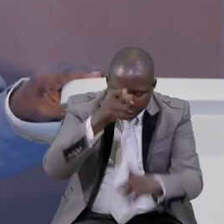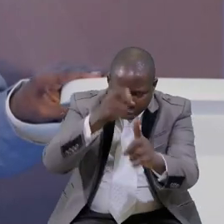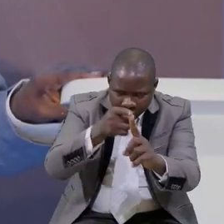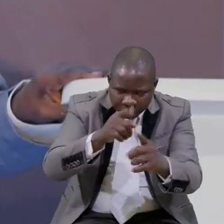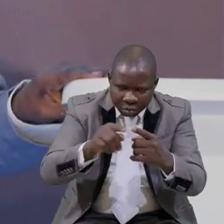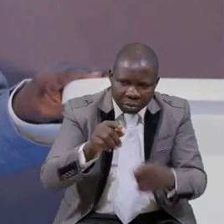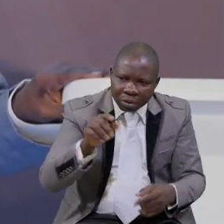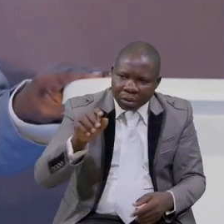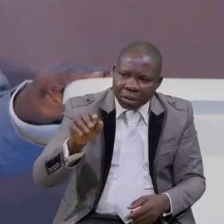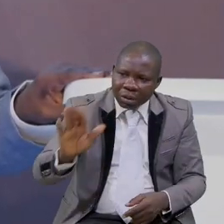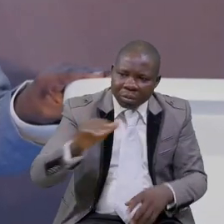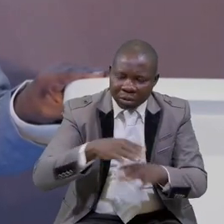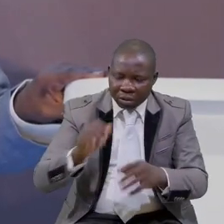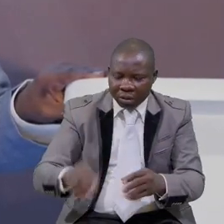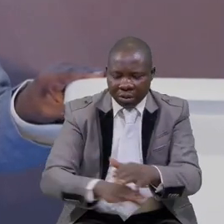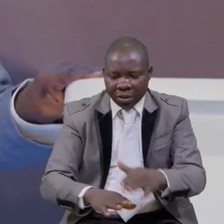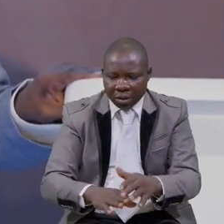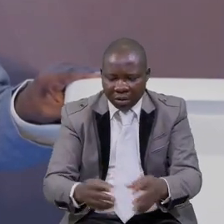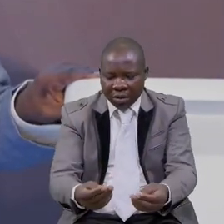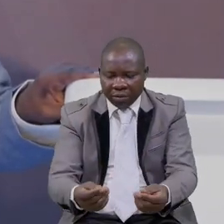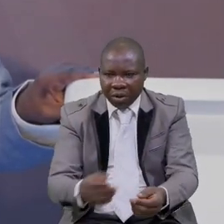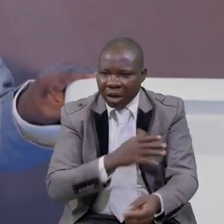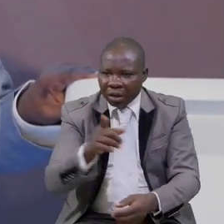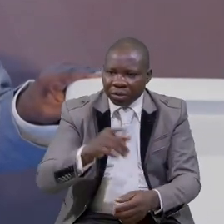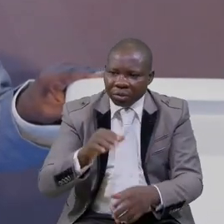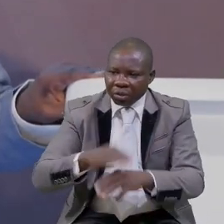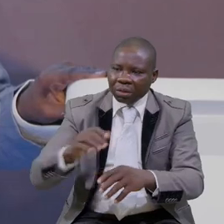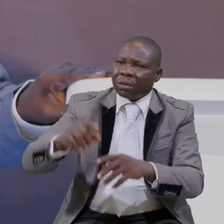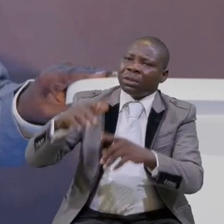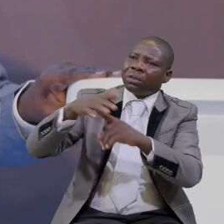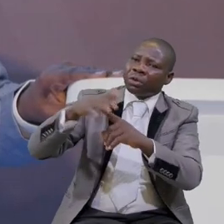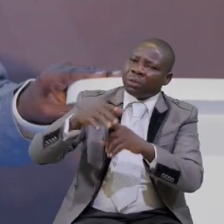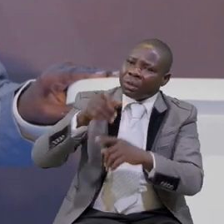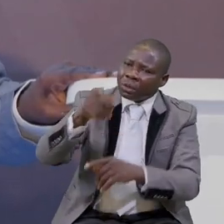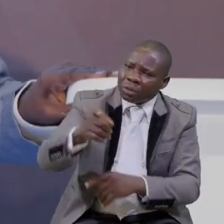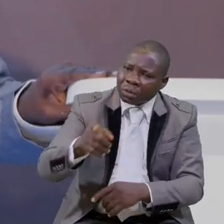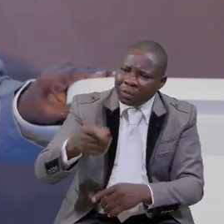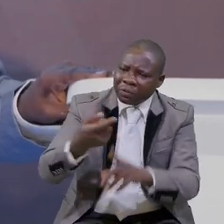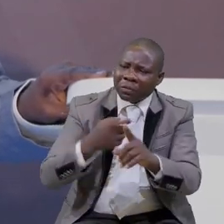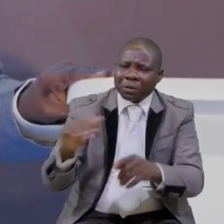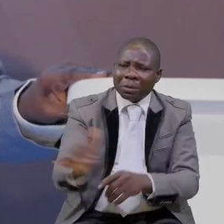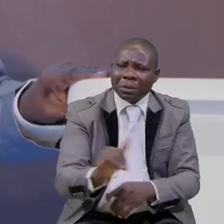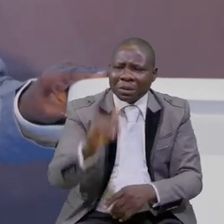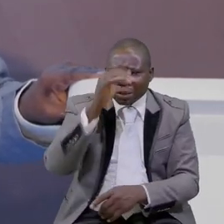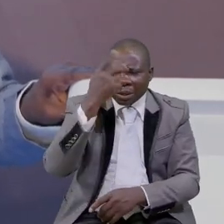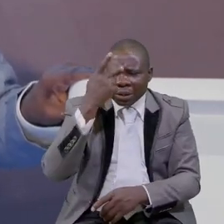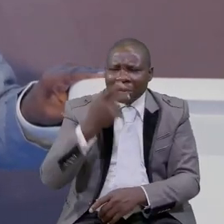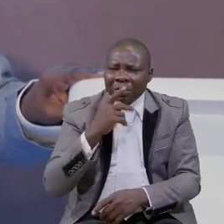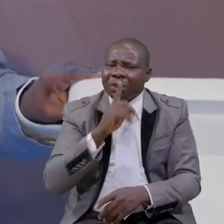premier qui est en bas. Et toi qui es en haut là-bas. J'ai doigté l'autre qui est en haut là-bas. Vous êtes de mêmes parents. Vous ne vous